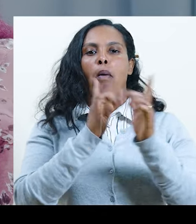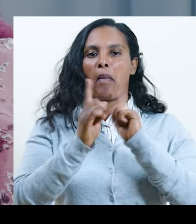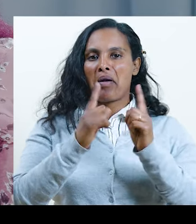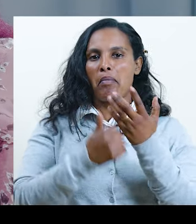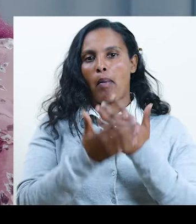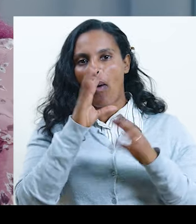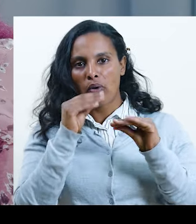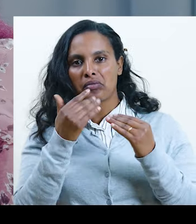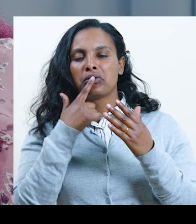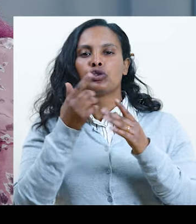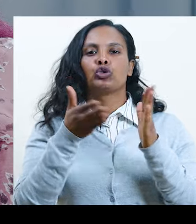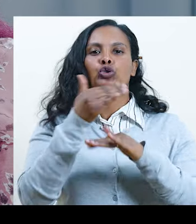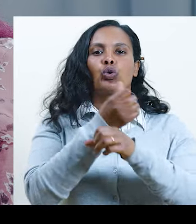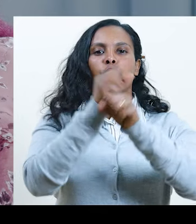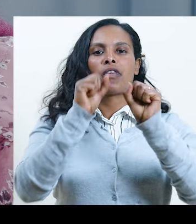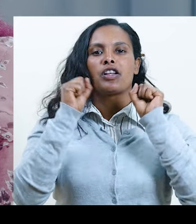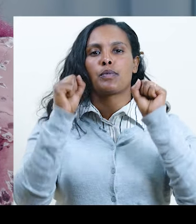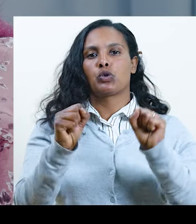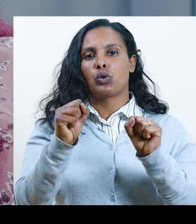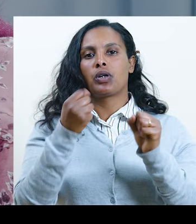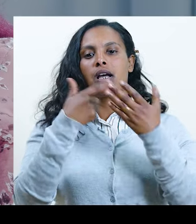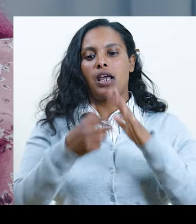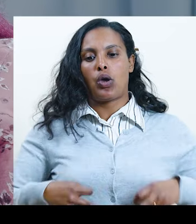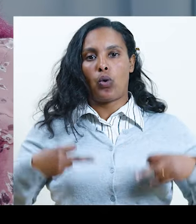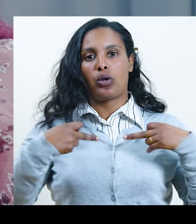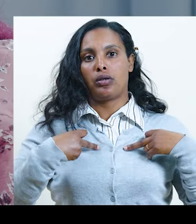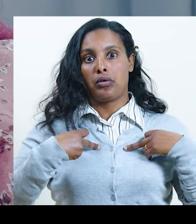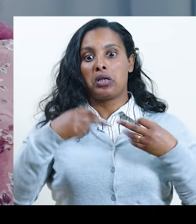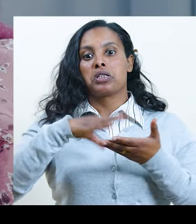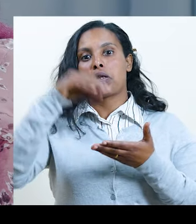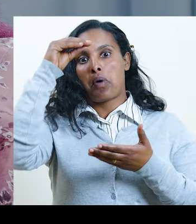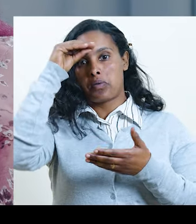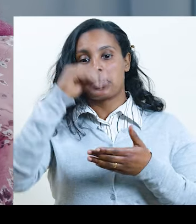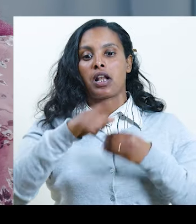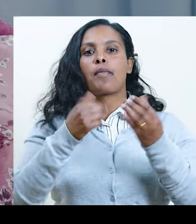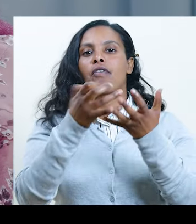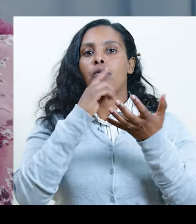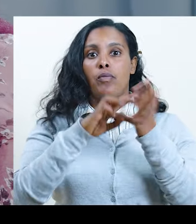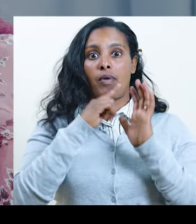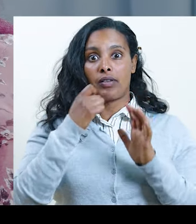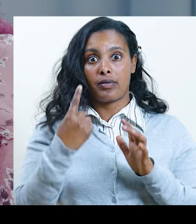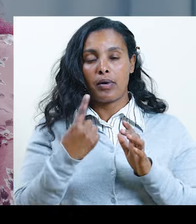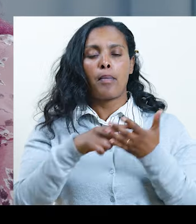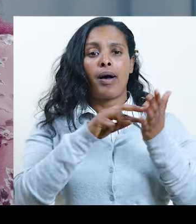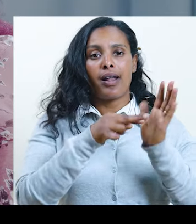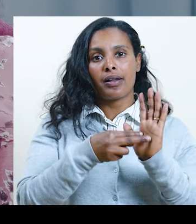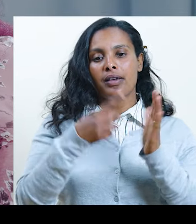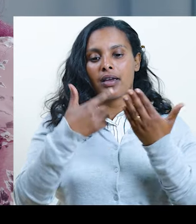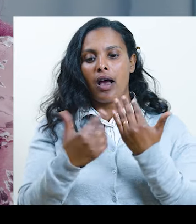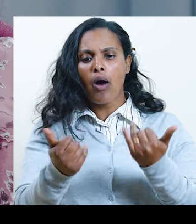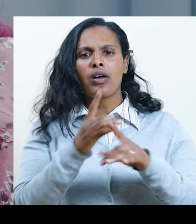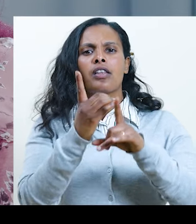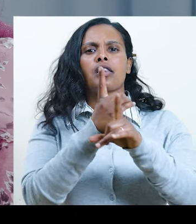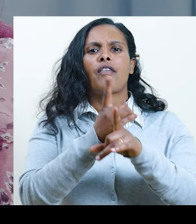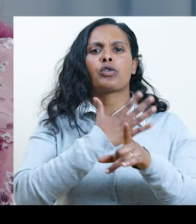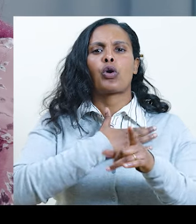ብዙ ነገሮች መፈታት እንደሚችሉ ነው። ከኔ ህይወትም እንዲማሩ ስለምፈልግ ማለት ይሄ አሁን ተፈጥሮ